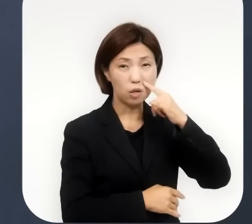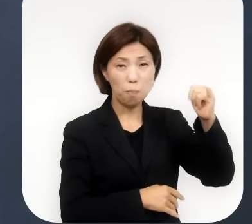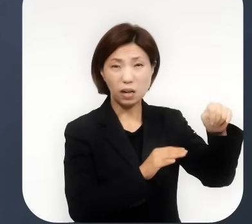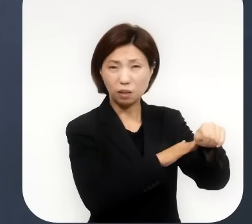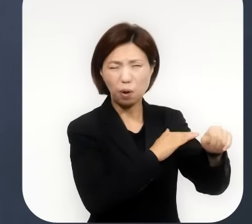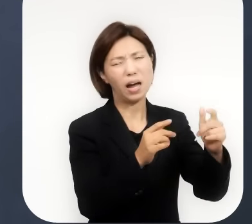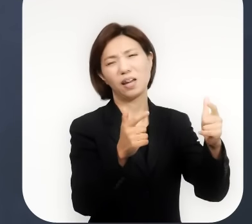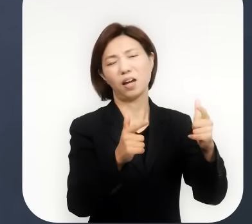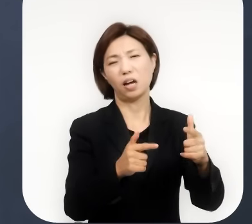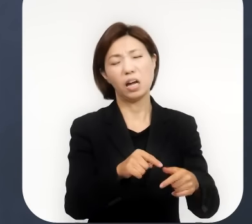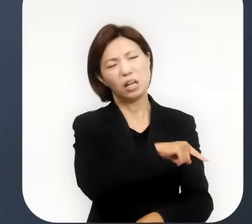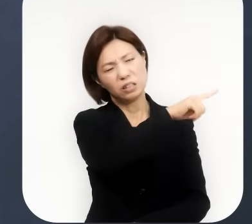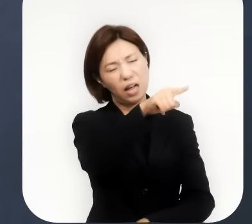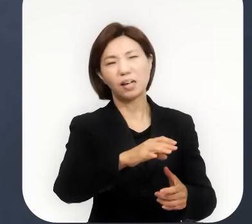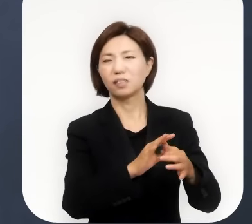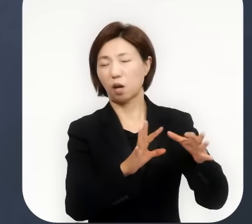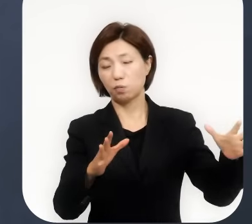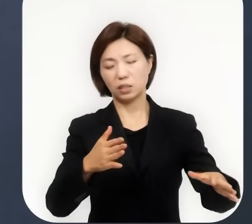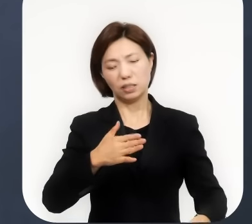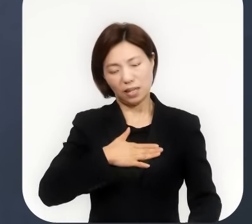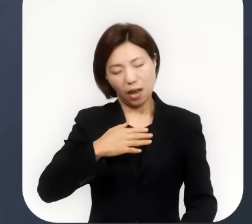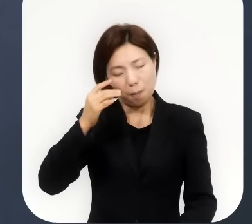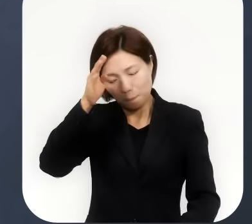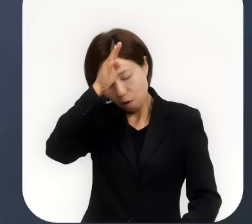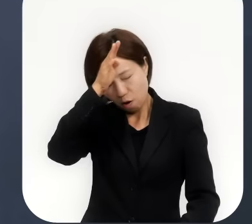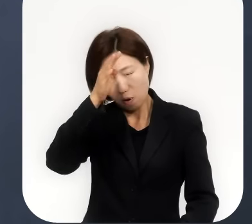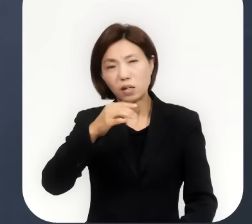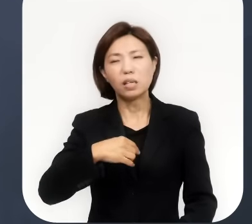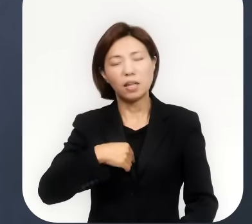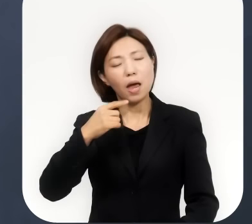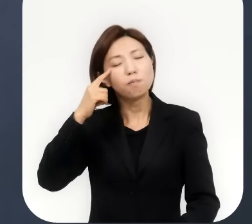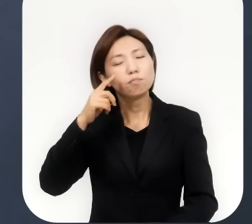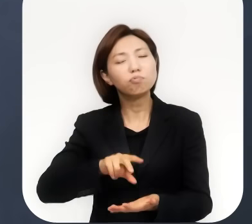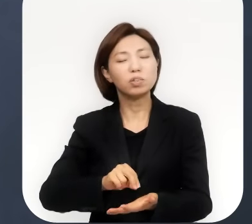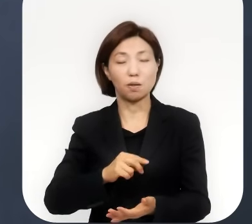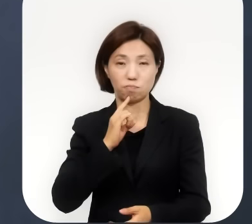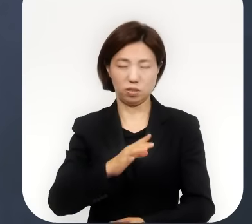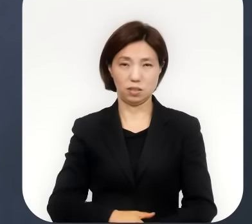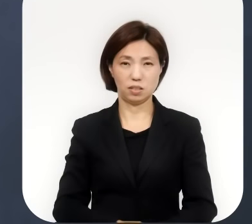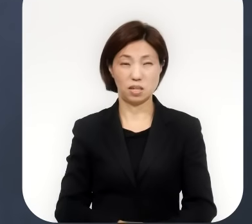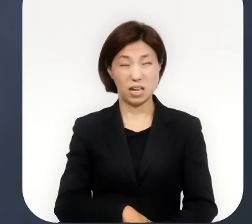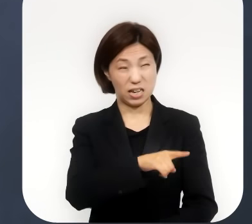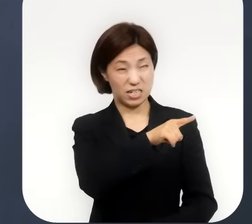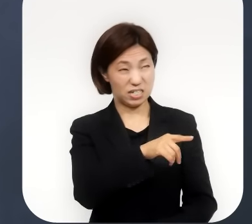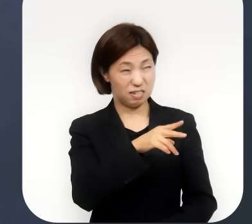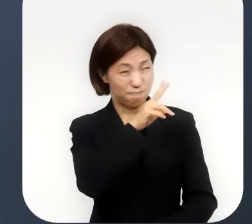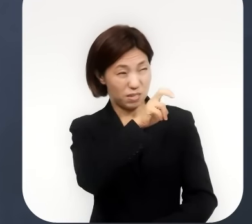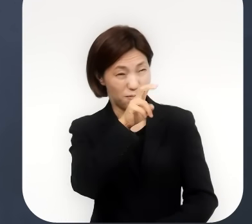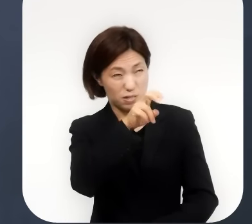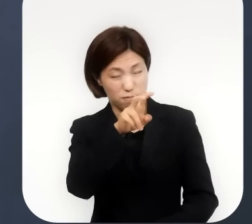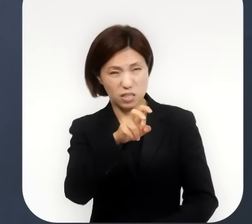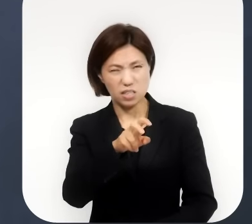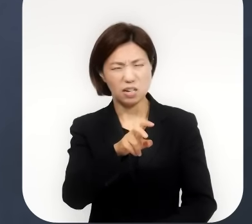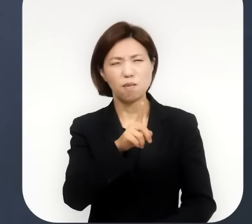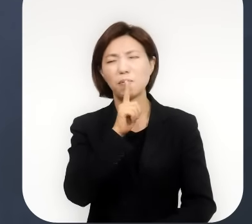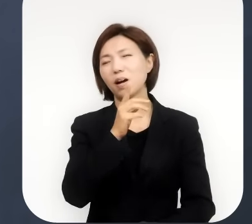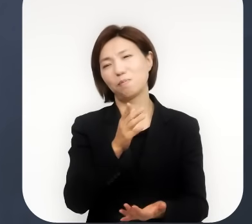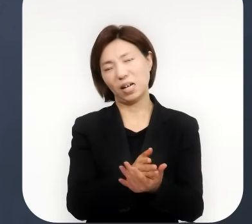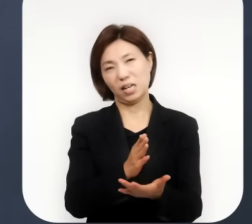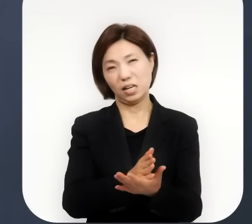병이다 그럼 그 사람은 아무 문제가 없느냐 그 얘기는 아니에요 그 사람들이 문제 있는지 없는지를 논할 지금